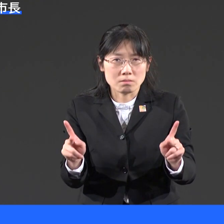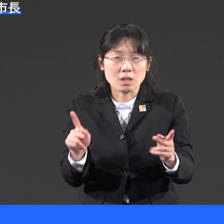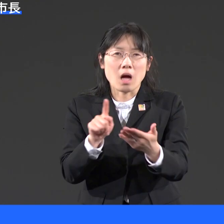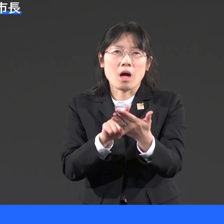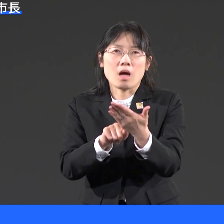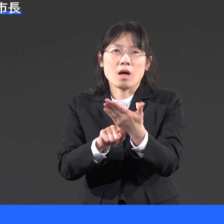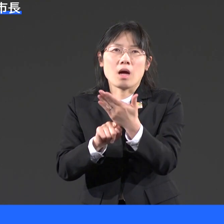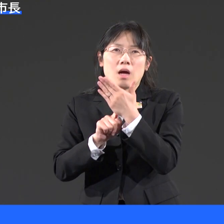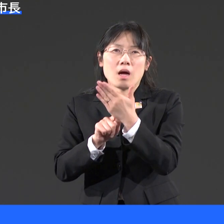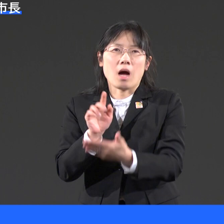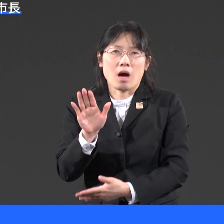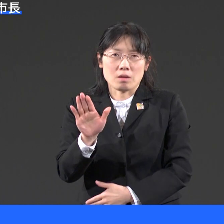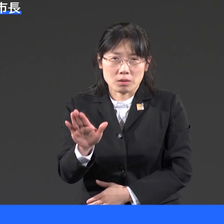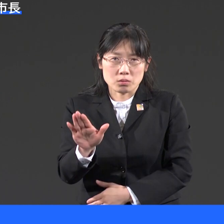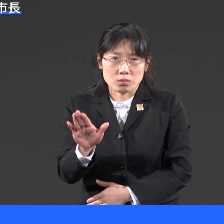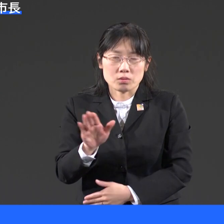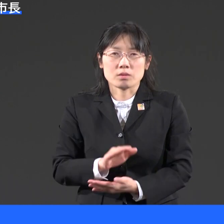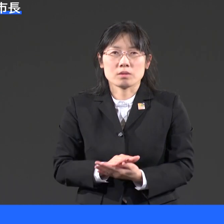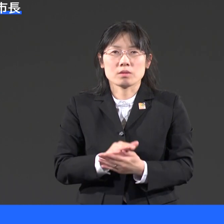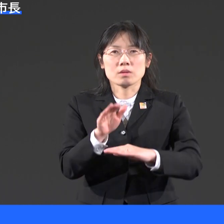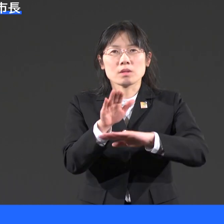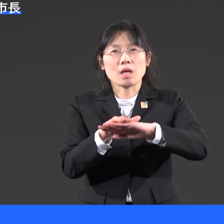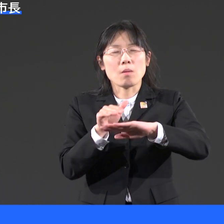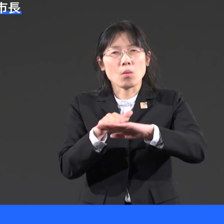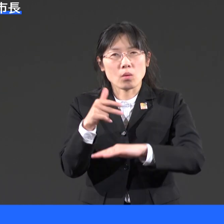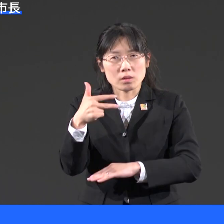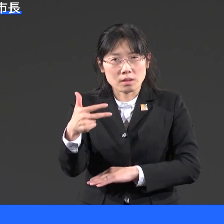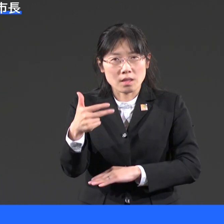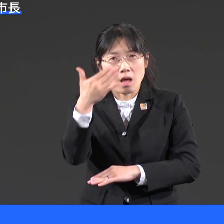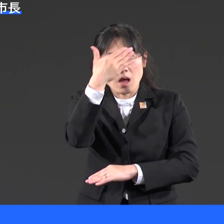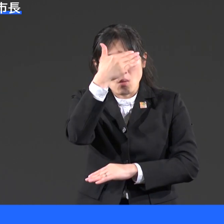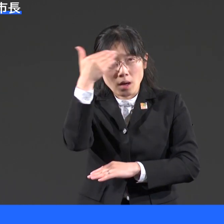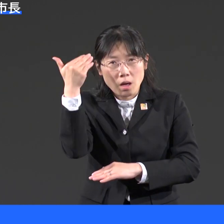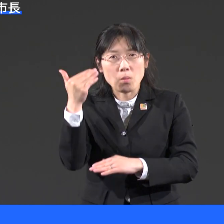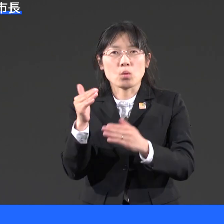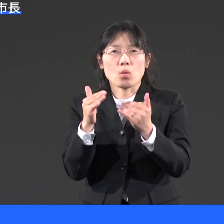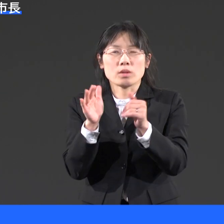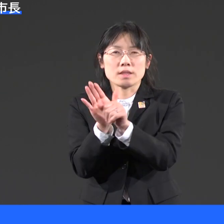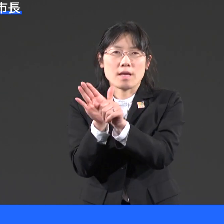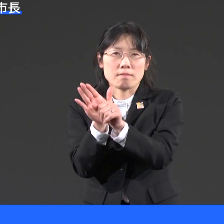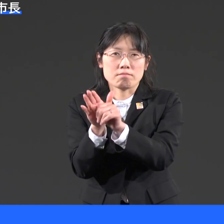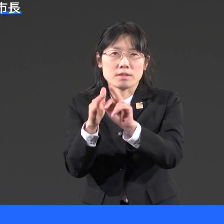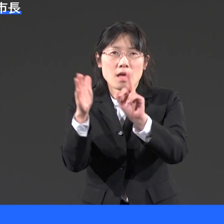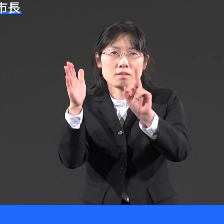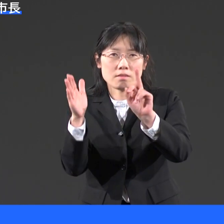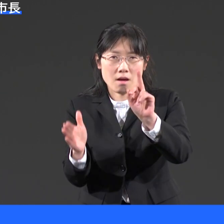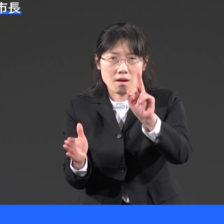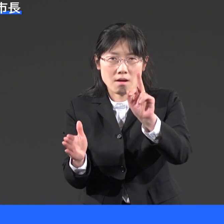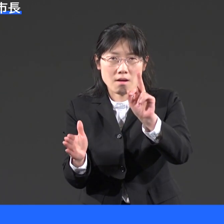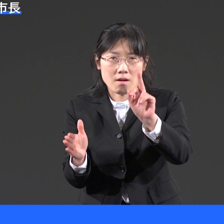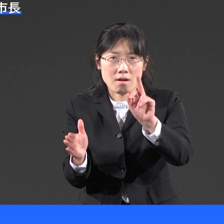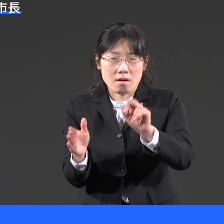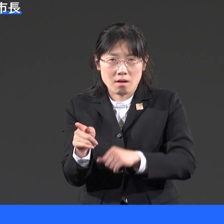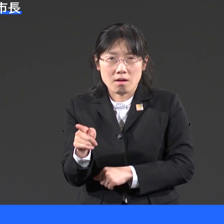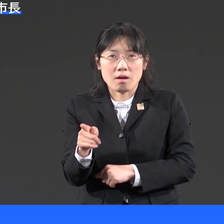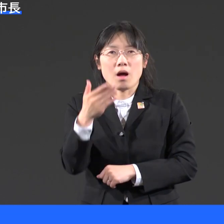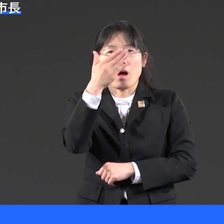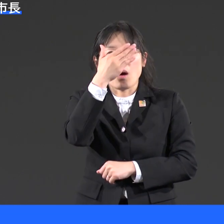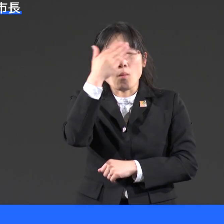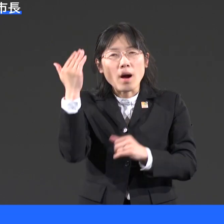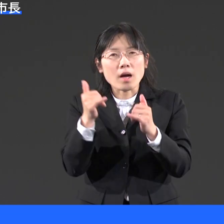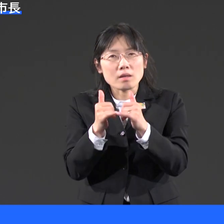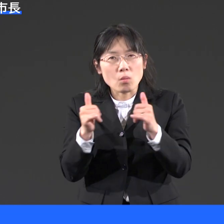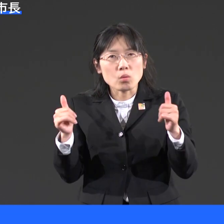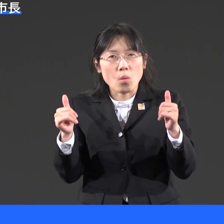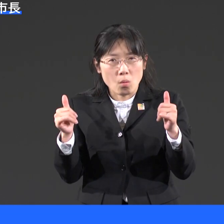ているようであります。札幌市では若者支援センターというところがですね、若者が